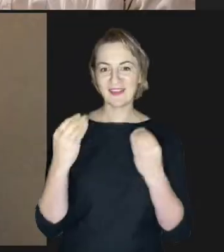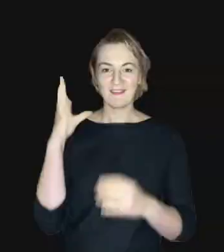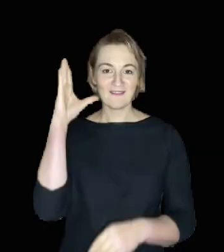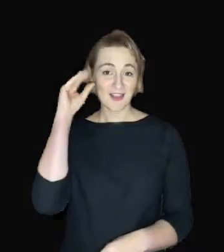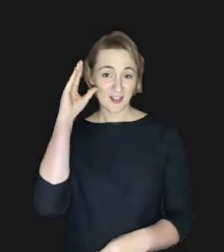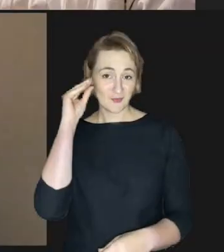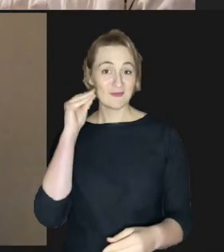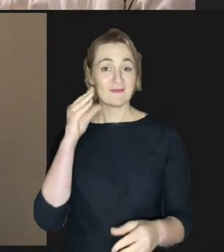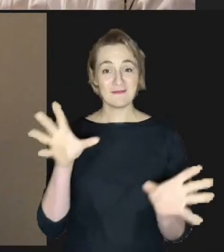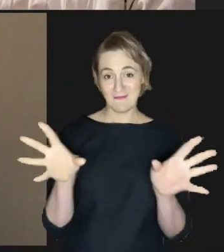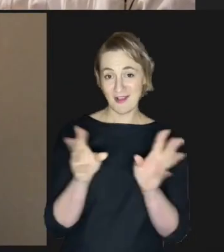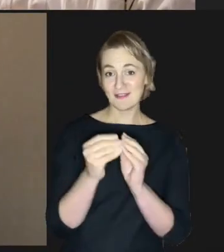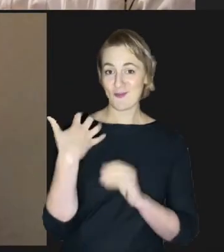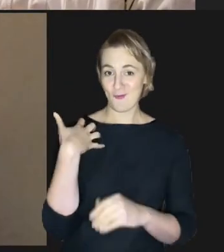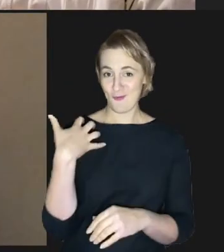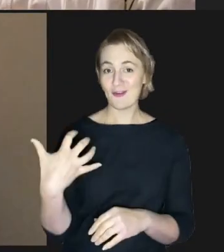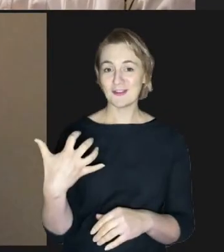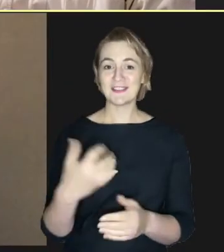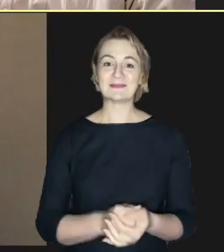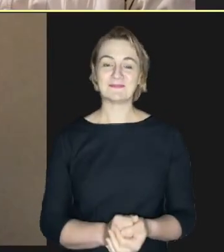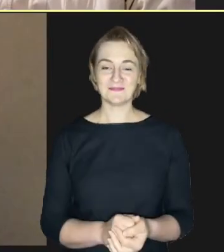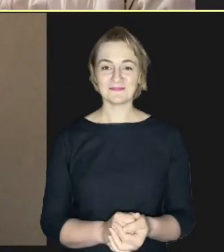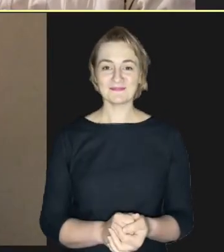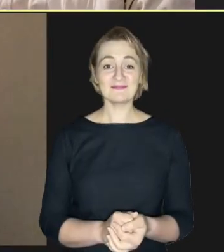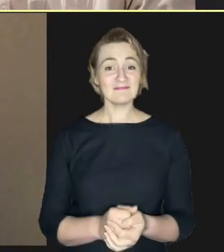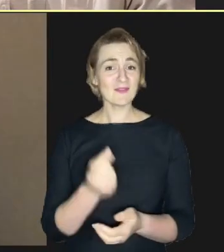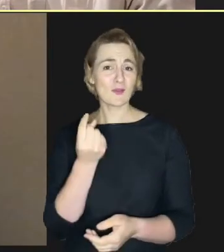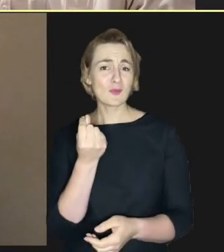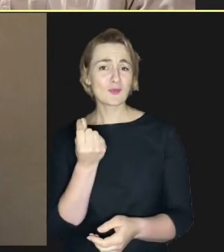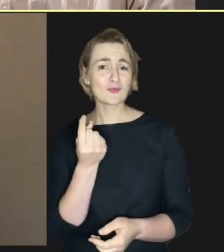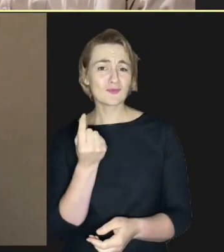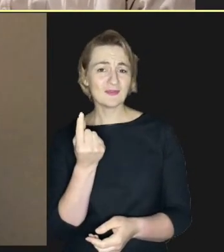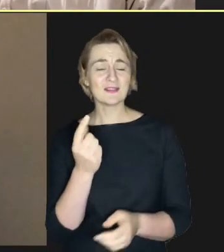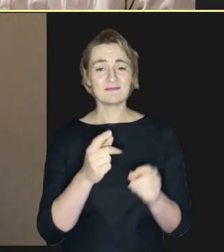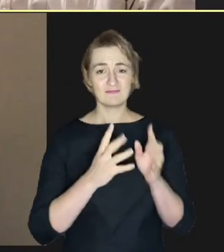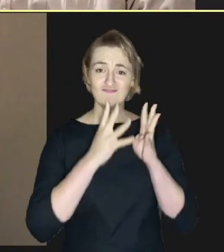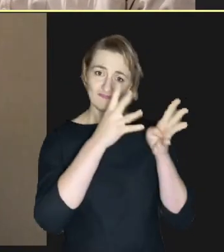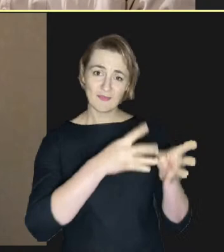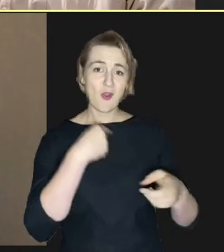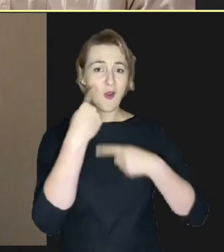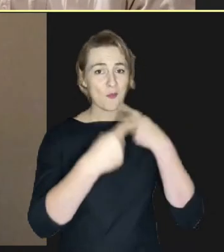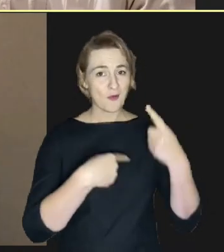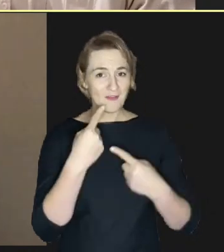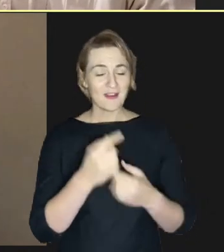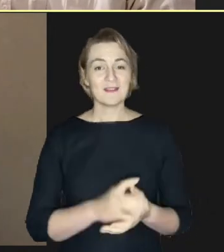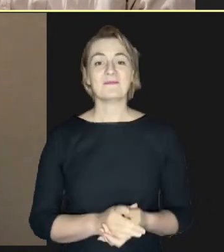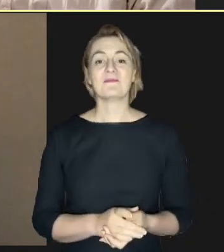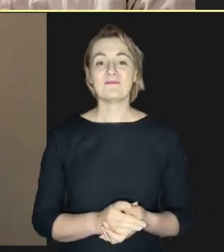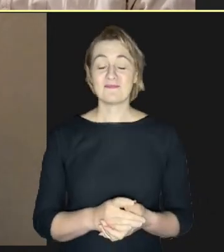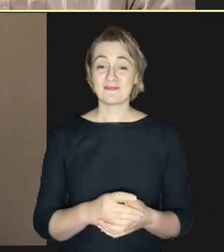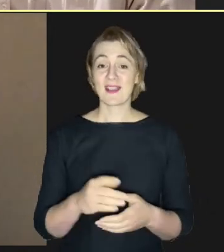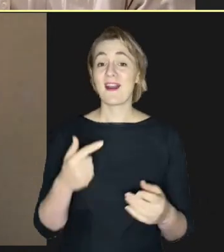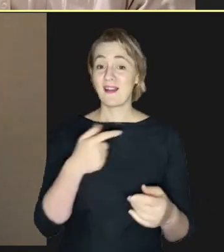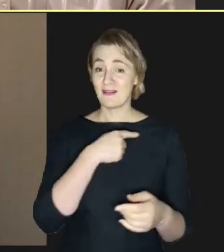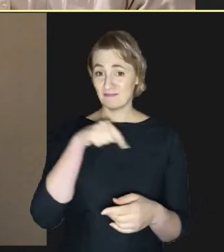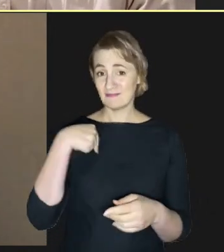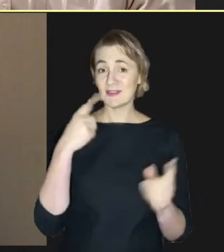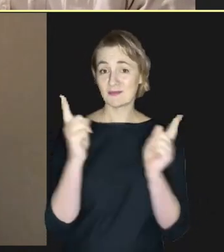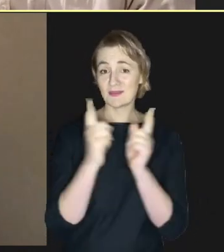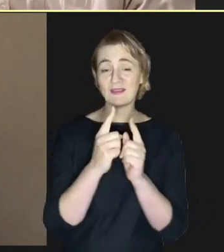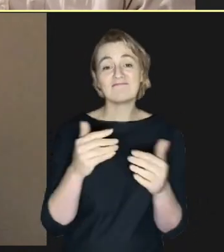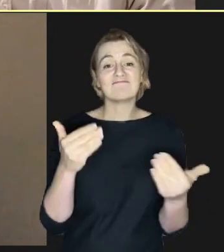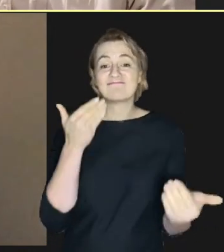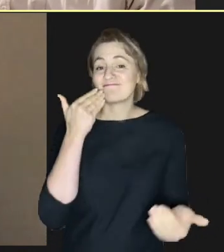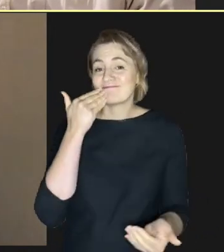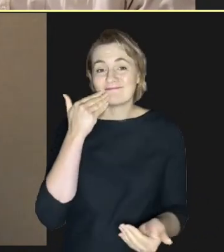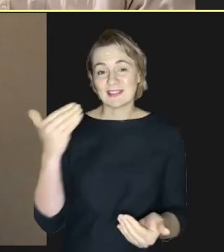naszym gościem. O którym za chwilę, bo powiedzmy jeszcze, że nasze spotkania są możliwe dzięki